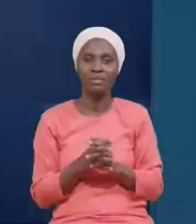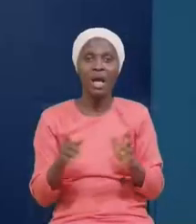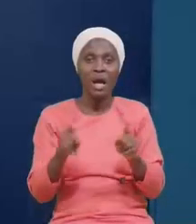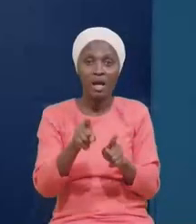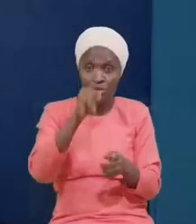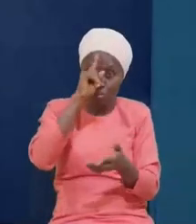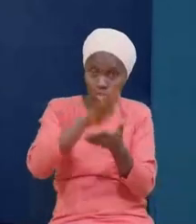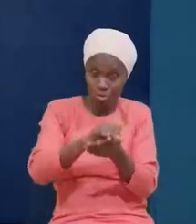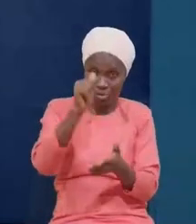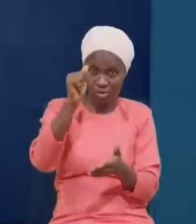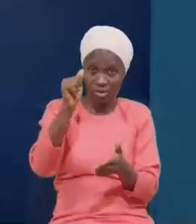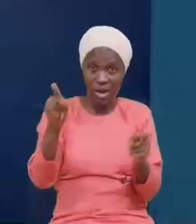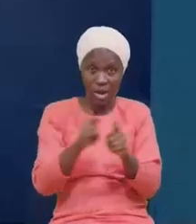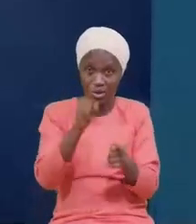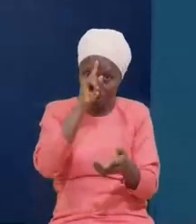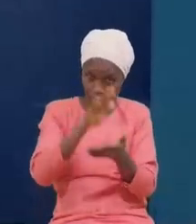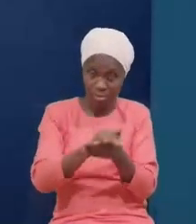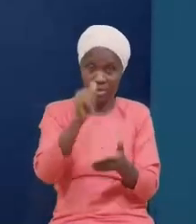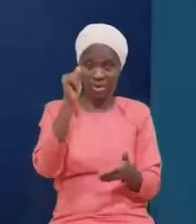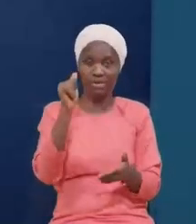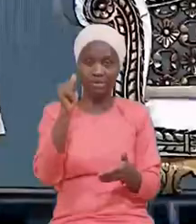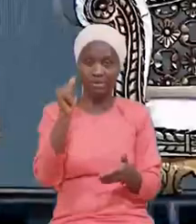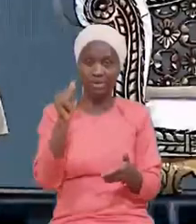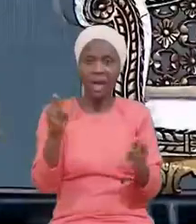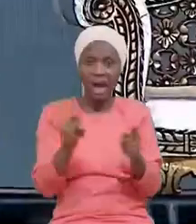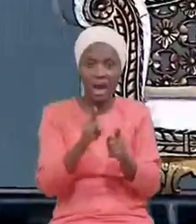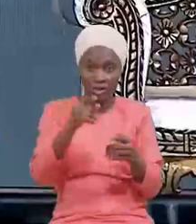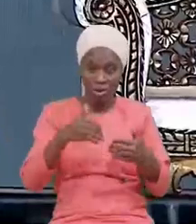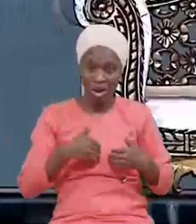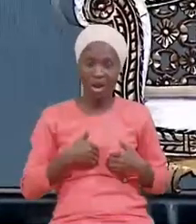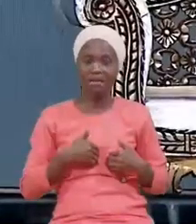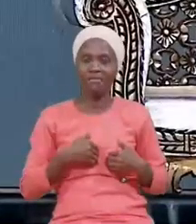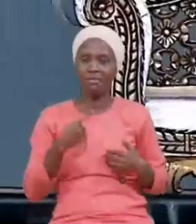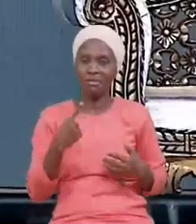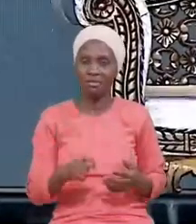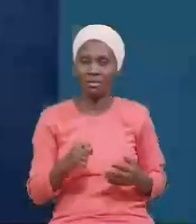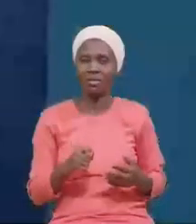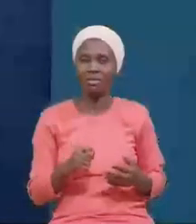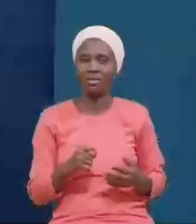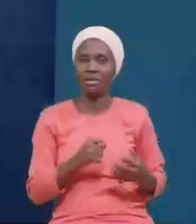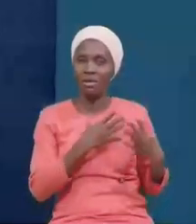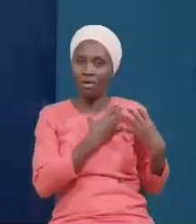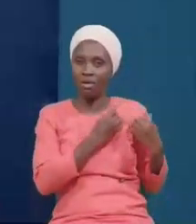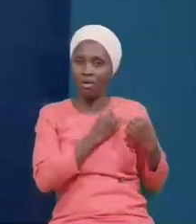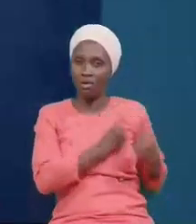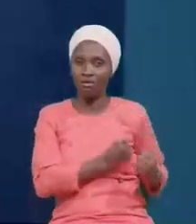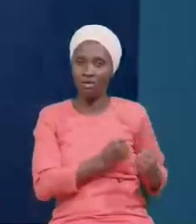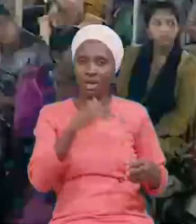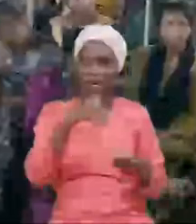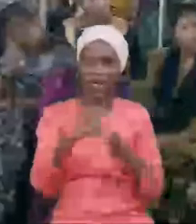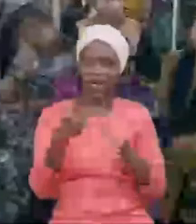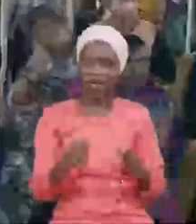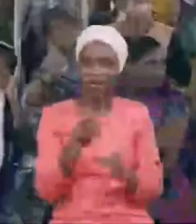Comme vous mettez votre confiance en lui, quand vous croyez, quand vous faites confiance au Seigneur qui